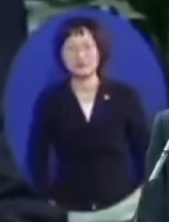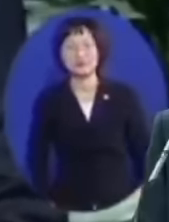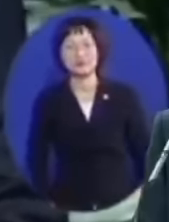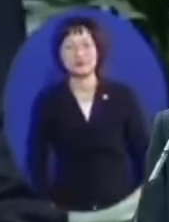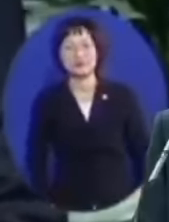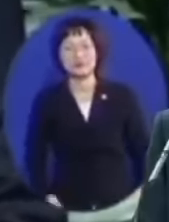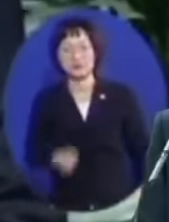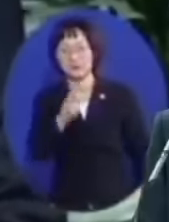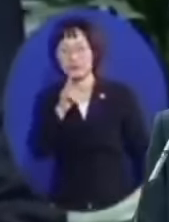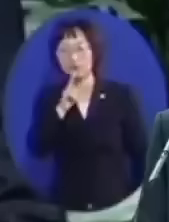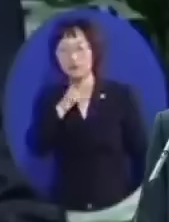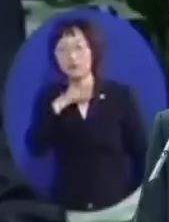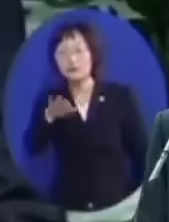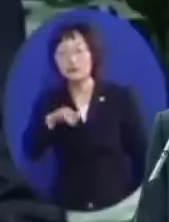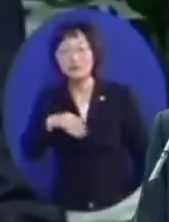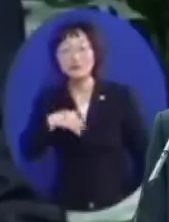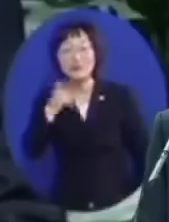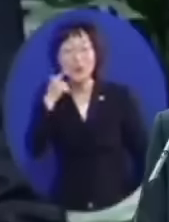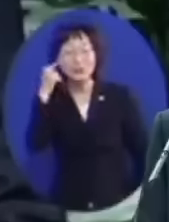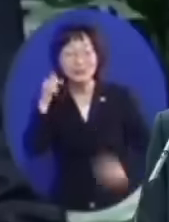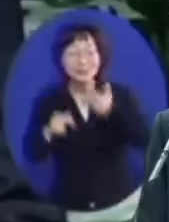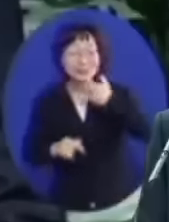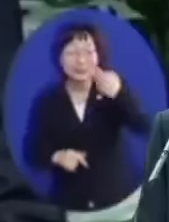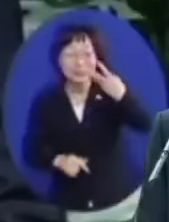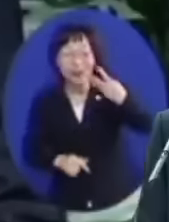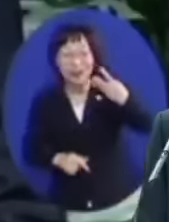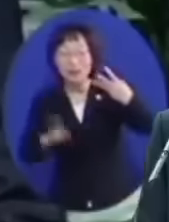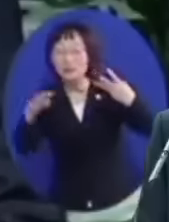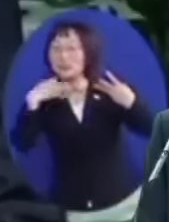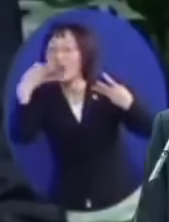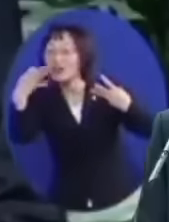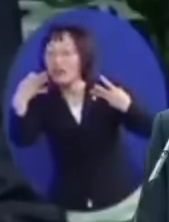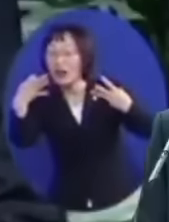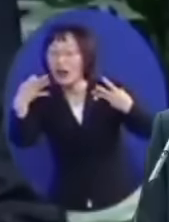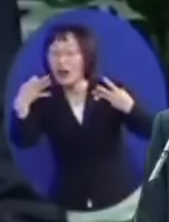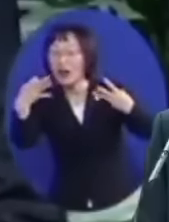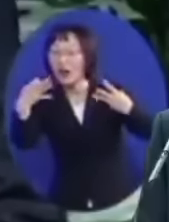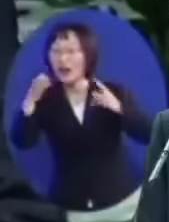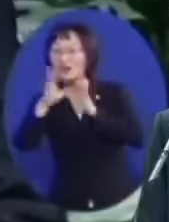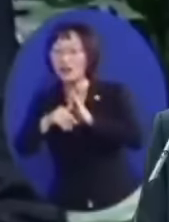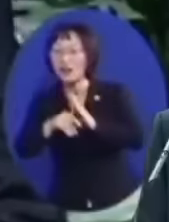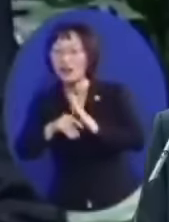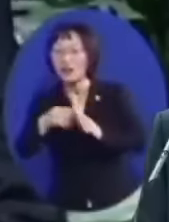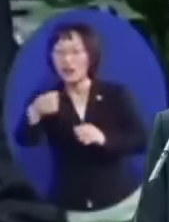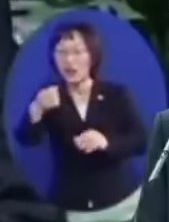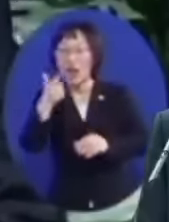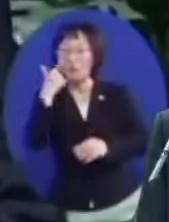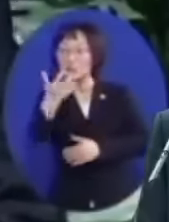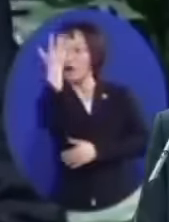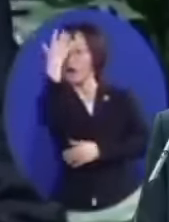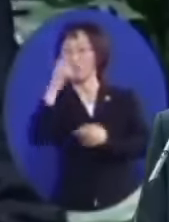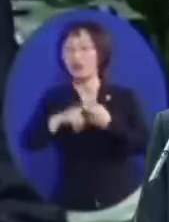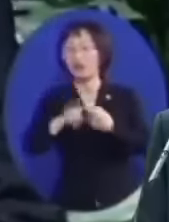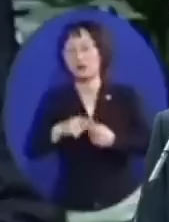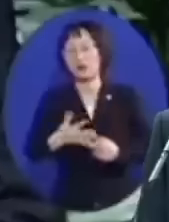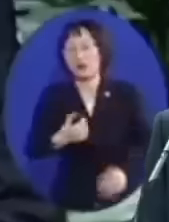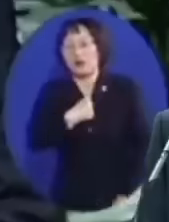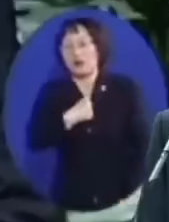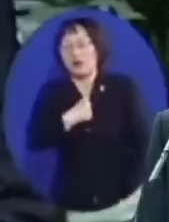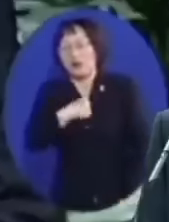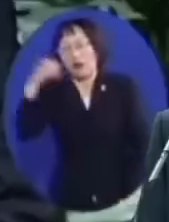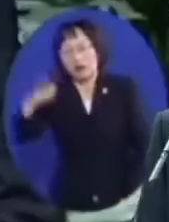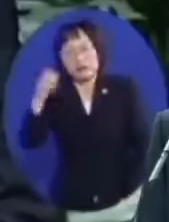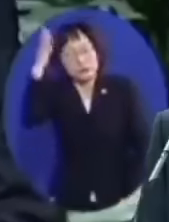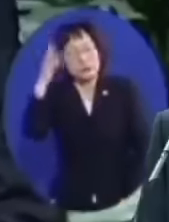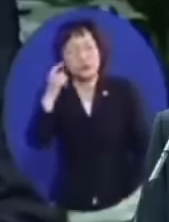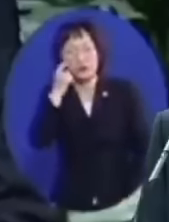내가 지금 73살이지요. 14살 먹을 때 당한 그 충격이 지금까지 사라지지 않습니다.